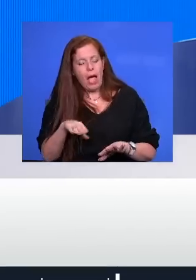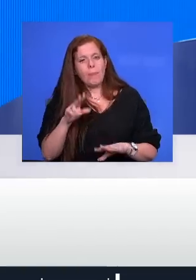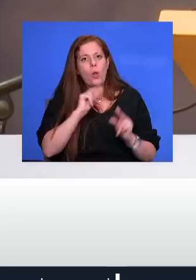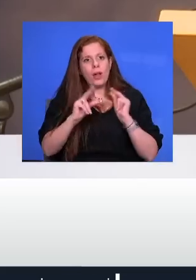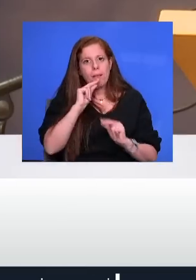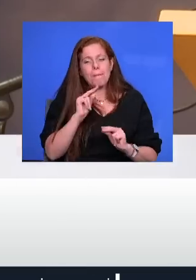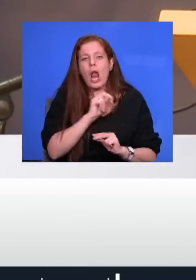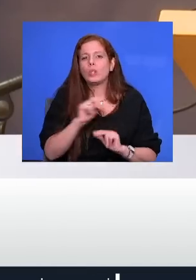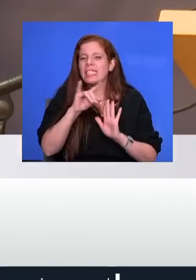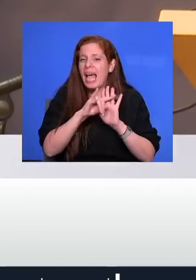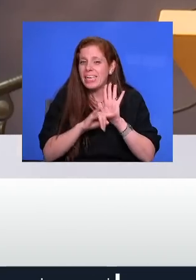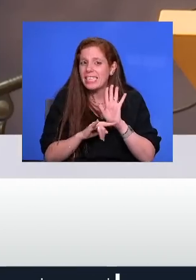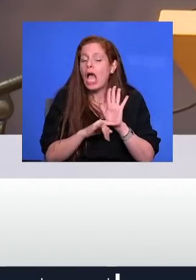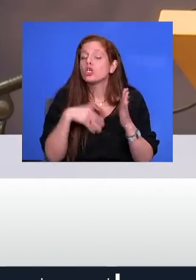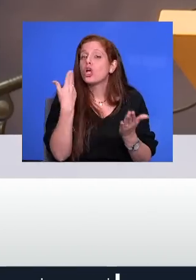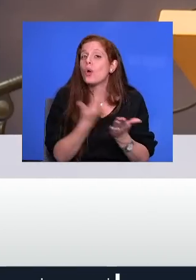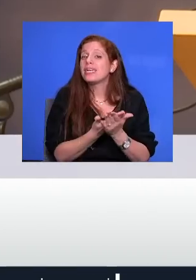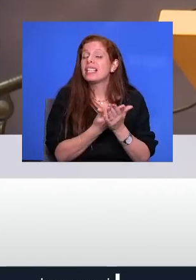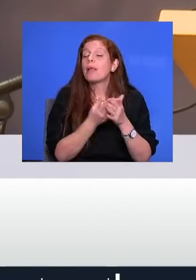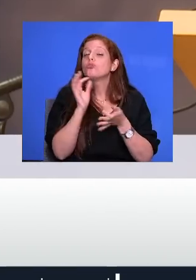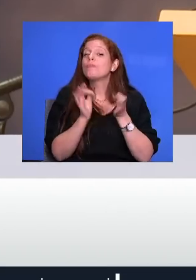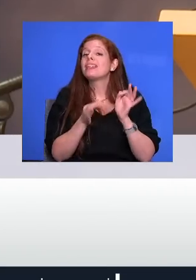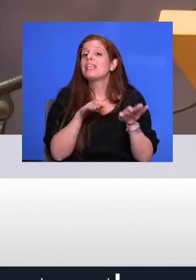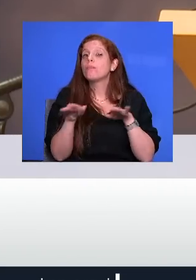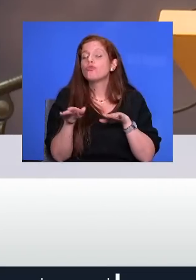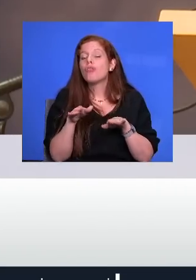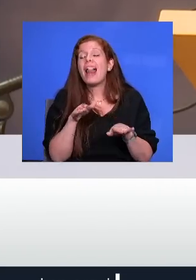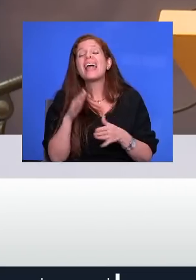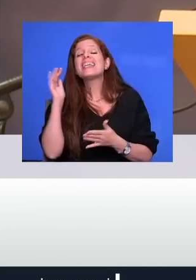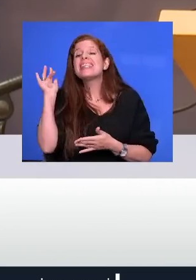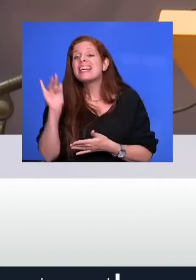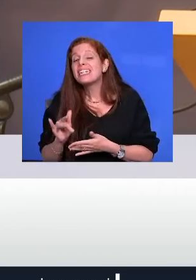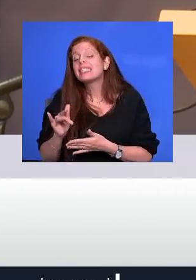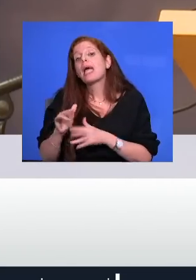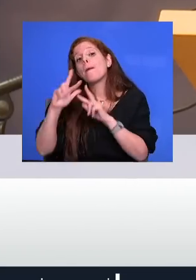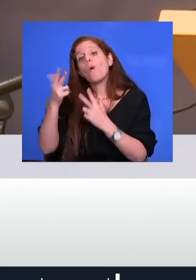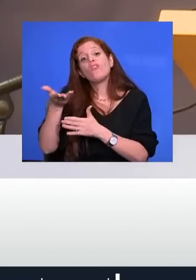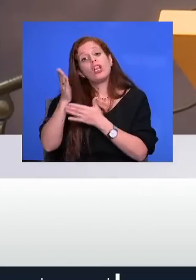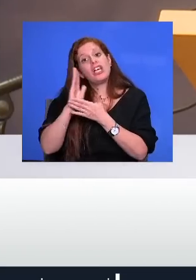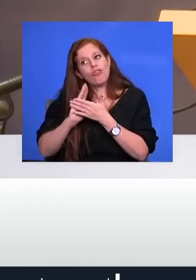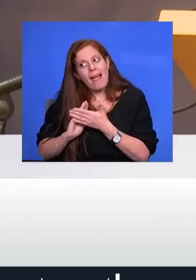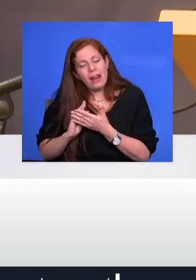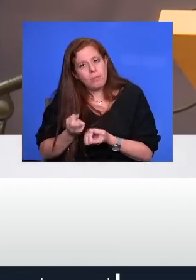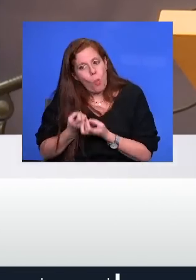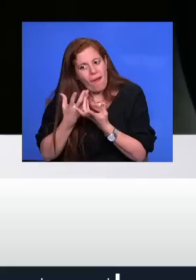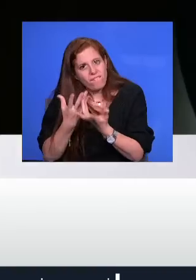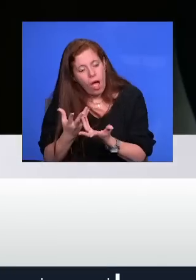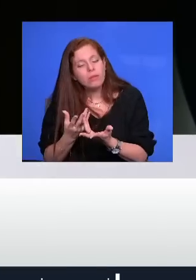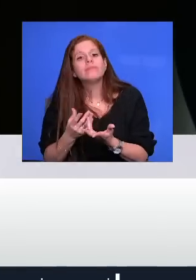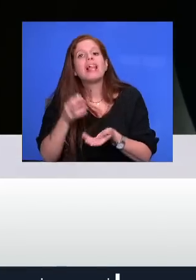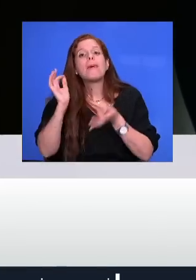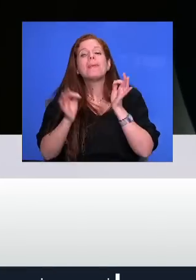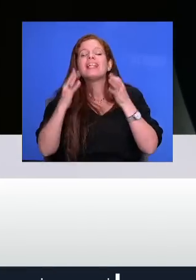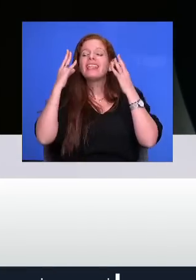שהיועצת המשפטית לממשלה התנגדה לאופן שבו חלק ממנה הוא עבר, וגם לתוכן, לבית הדין הבינלאומי